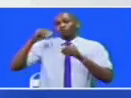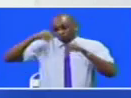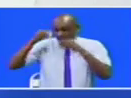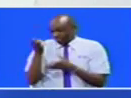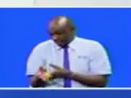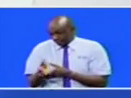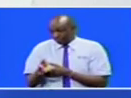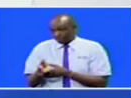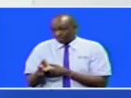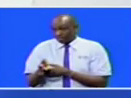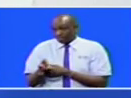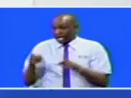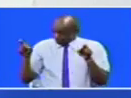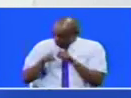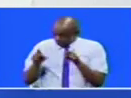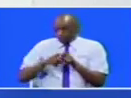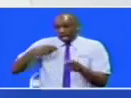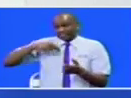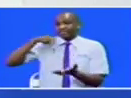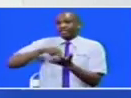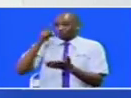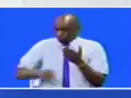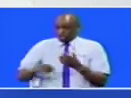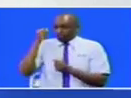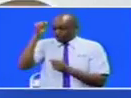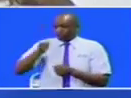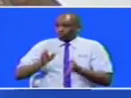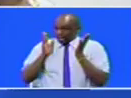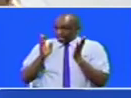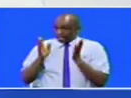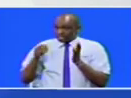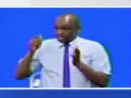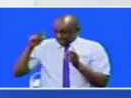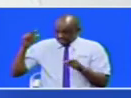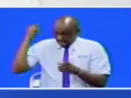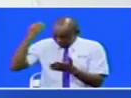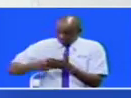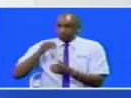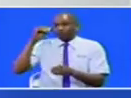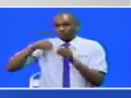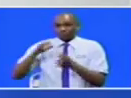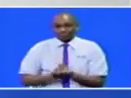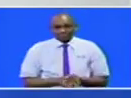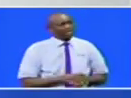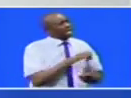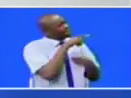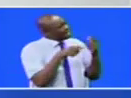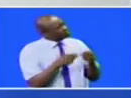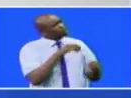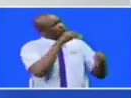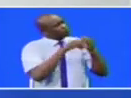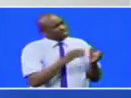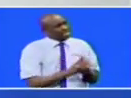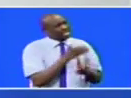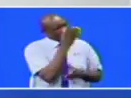usimamizi wa msimamo wetu wa kisiasa na mpaka siku ya kupiga kura. Kwenye usimamizi, kwenye swala la kura, hapo ndio